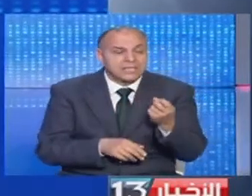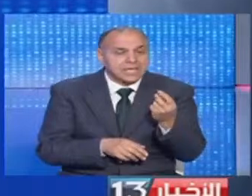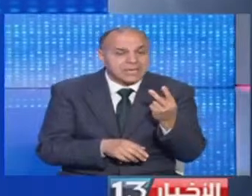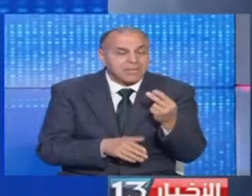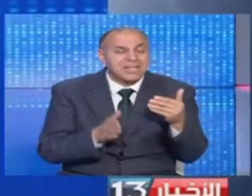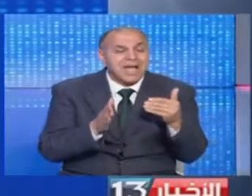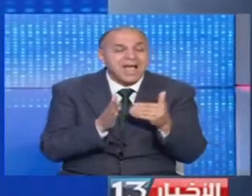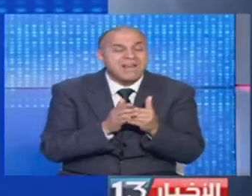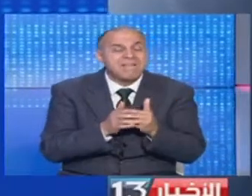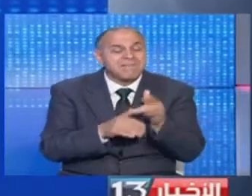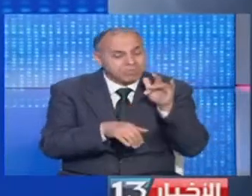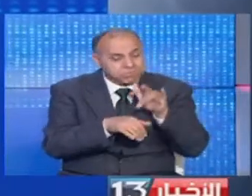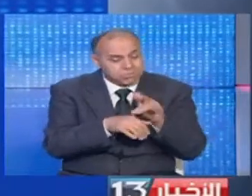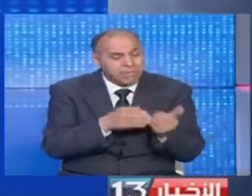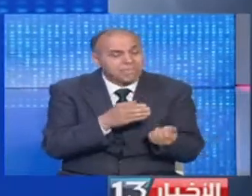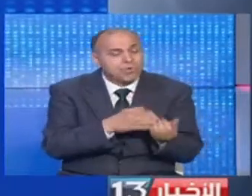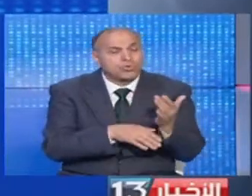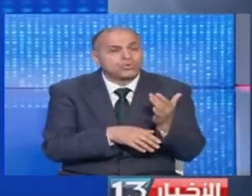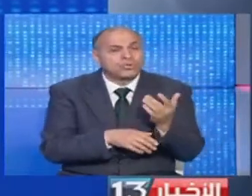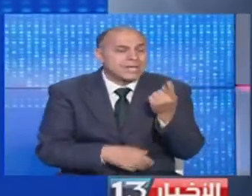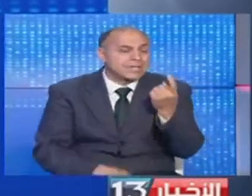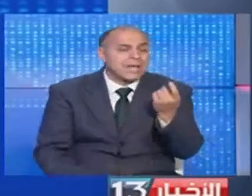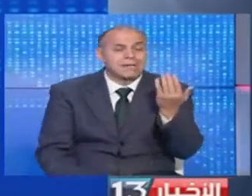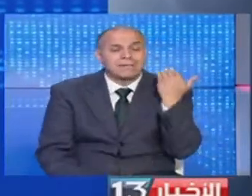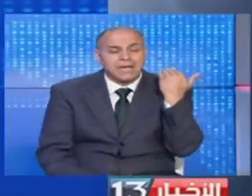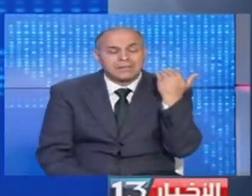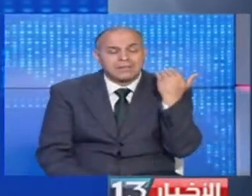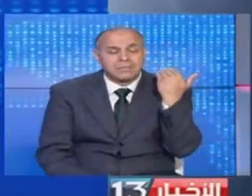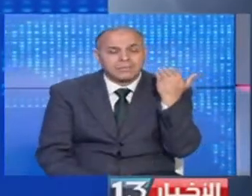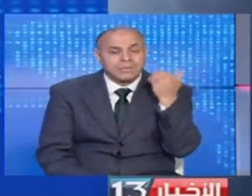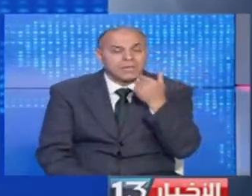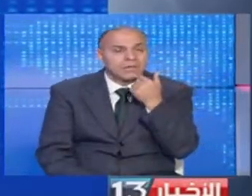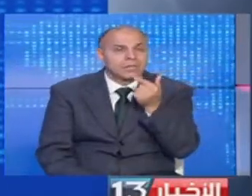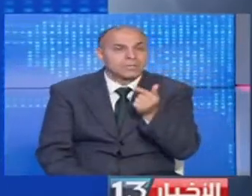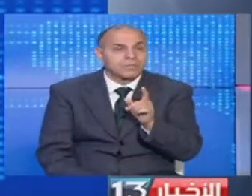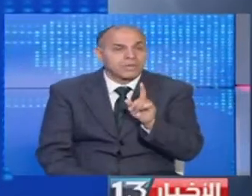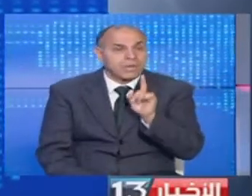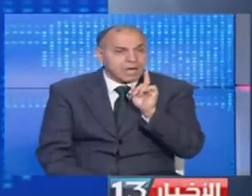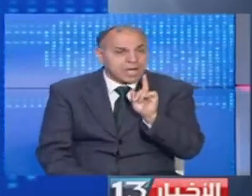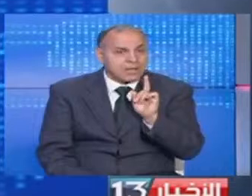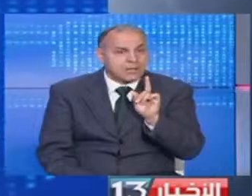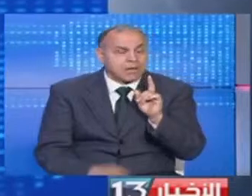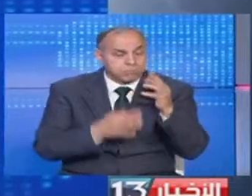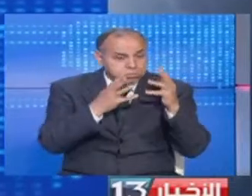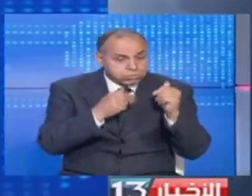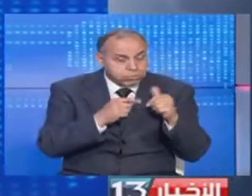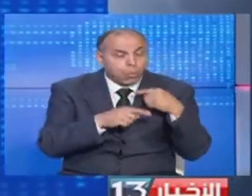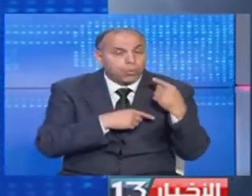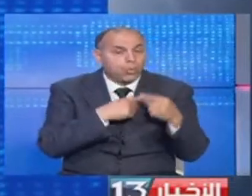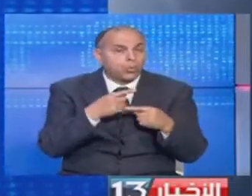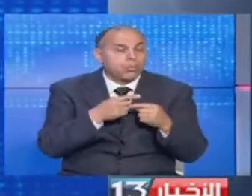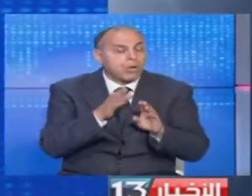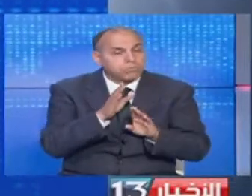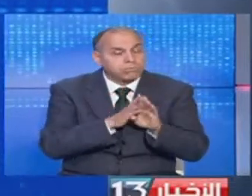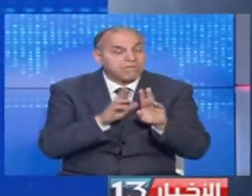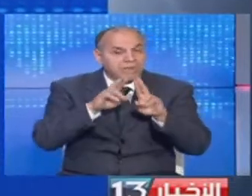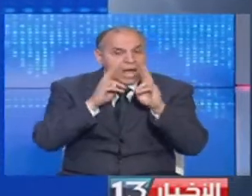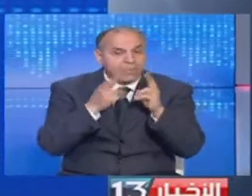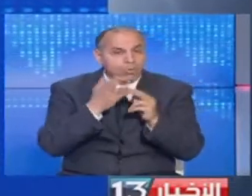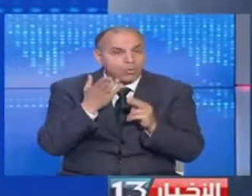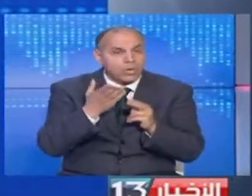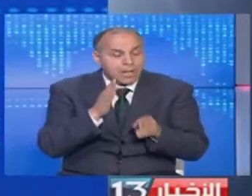الف اصابه بالجلوس خلال الاربع وعشرين ساعه الماضيه وهي الحصيله اليوميه الاعلى في العالم